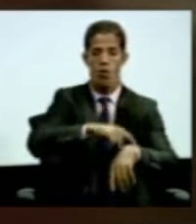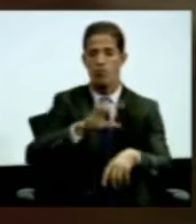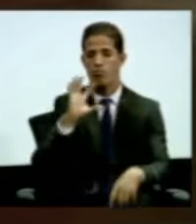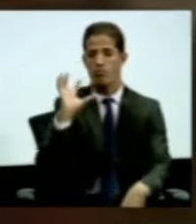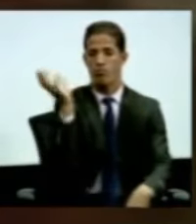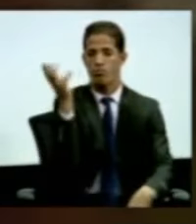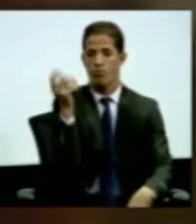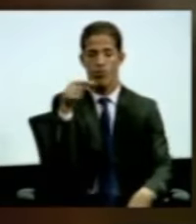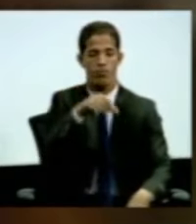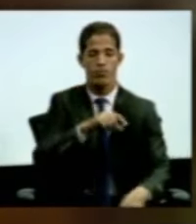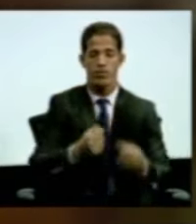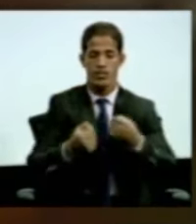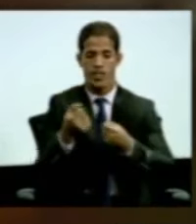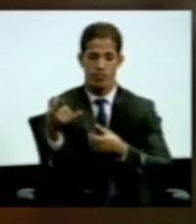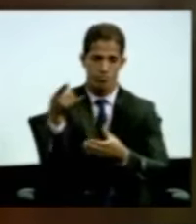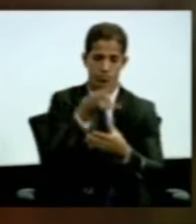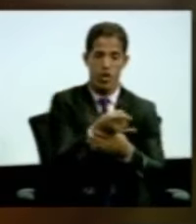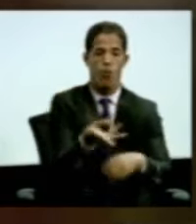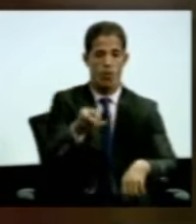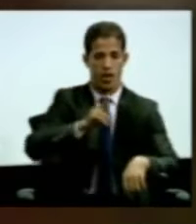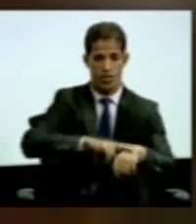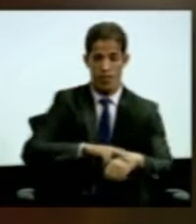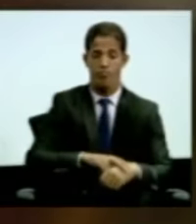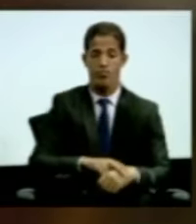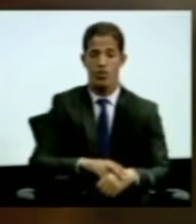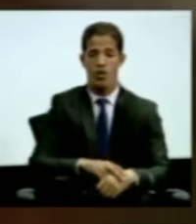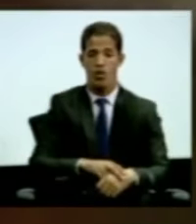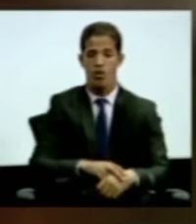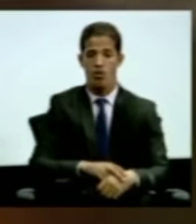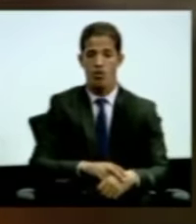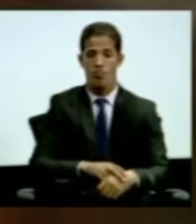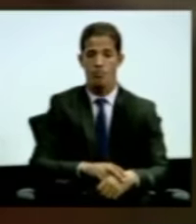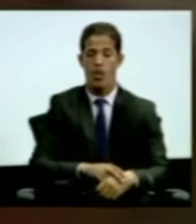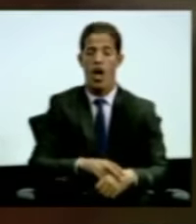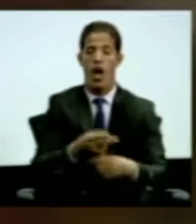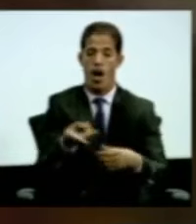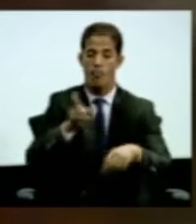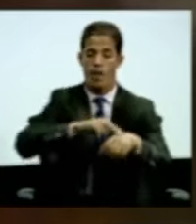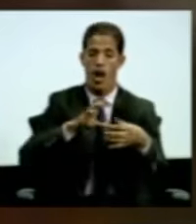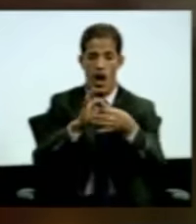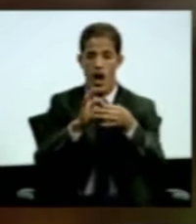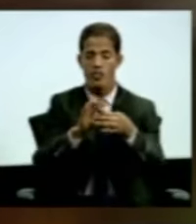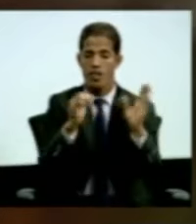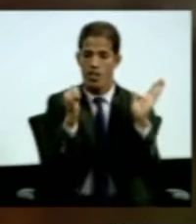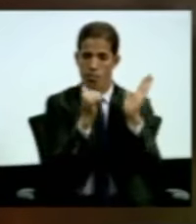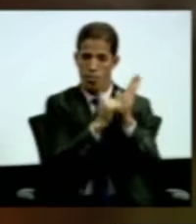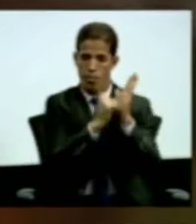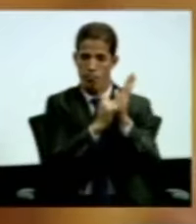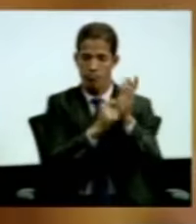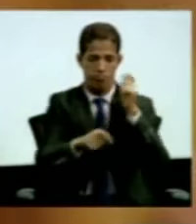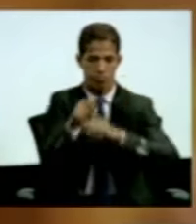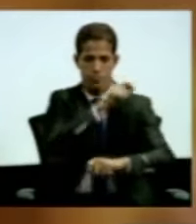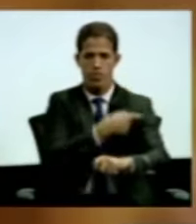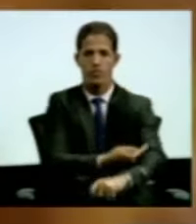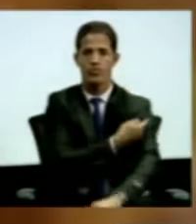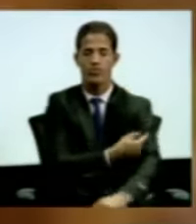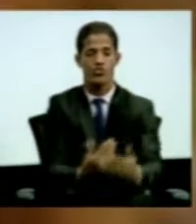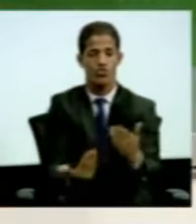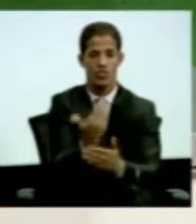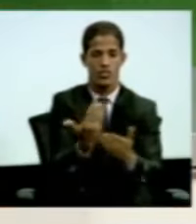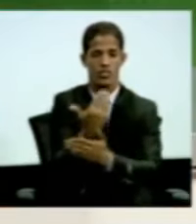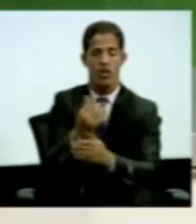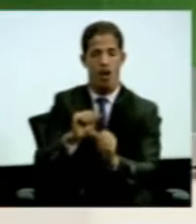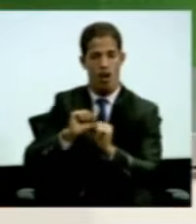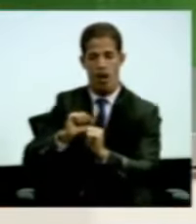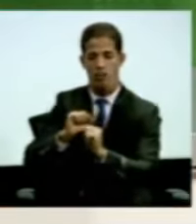فتح مستشفى جديد مشاهد من مائه سرير خاص لحجز من يشتبه فيهم وذلك ابتداء